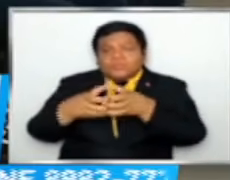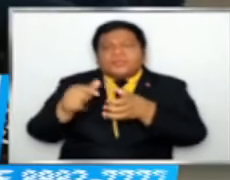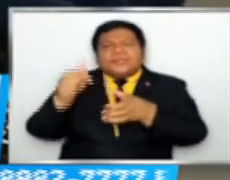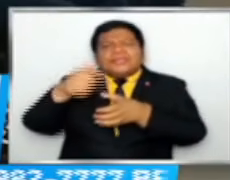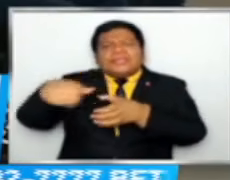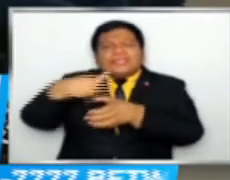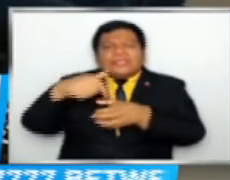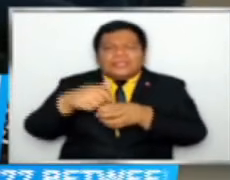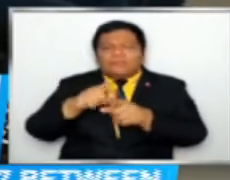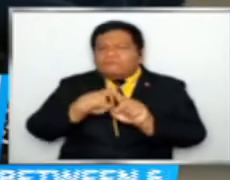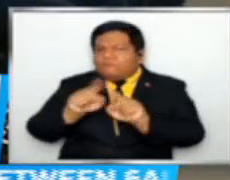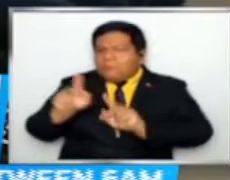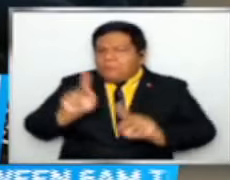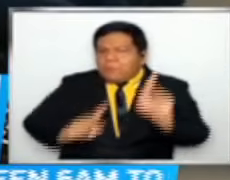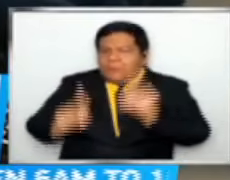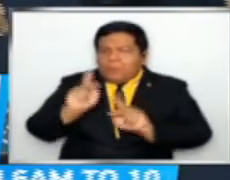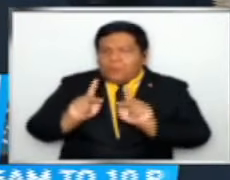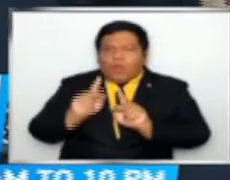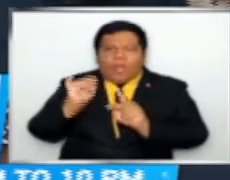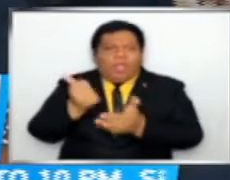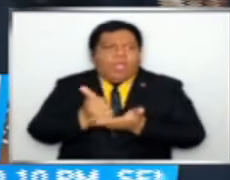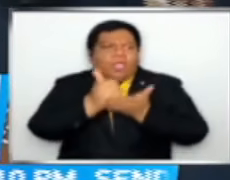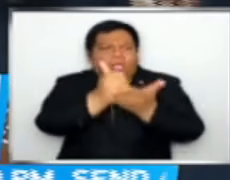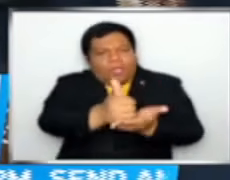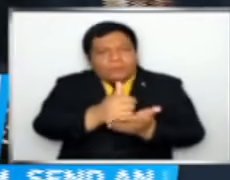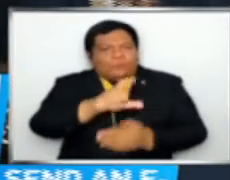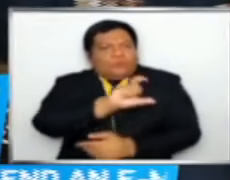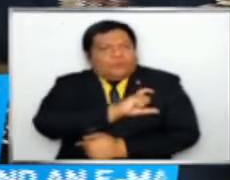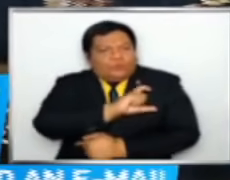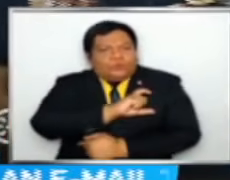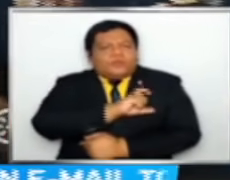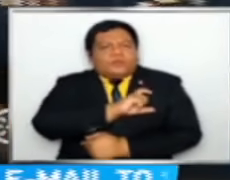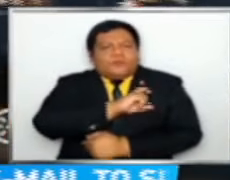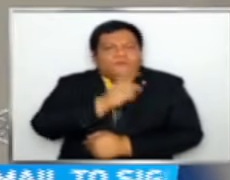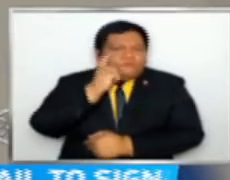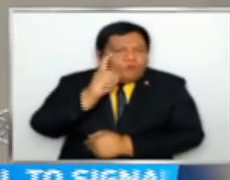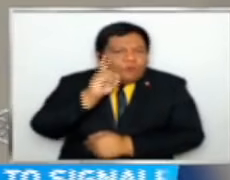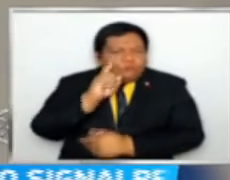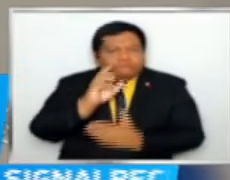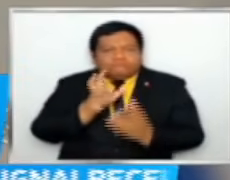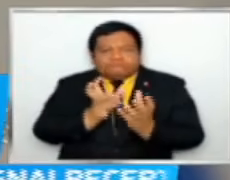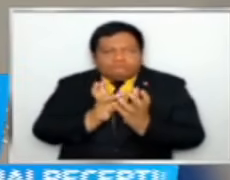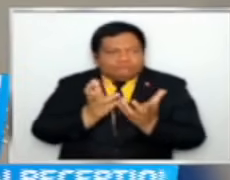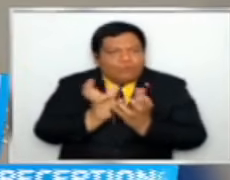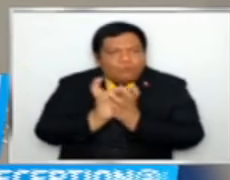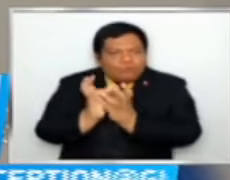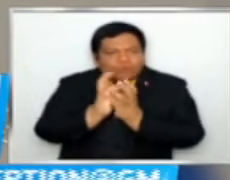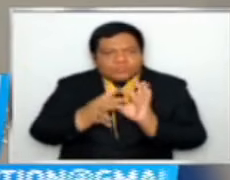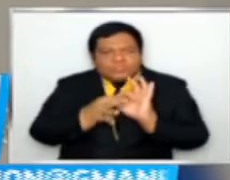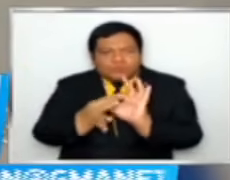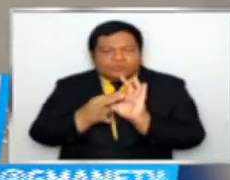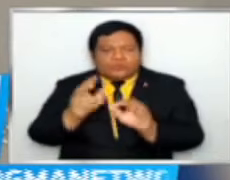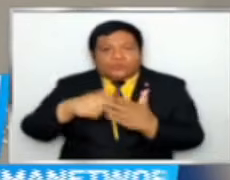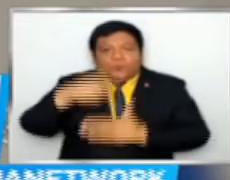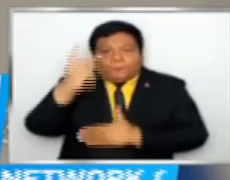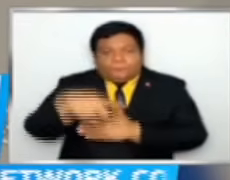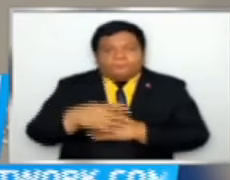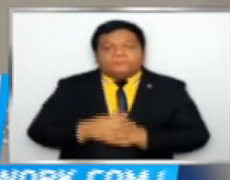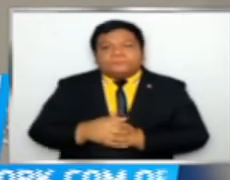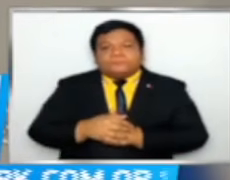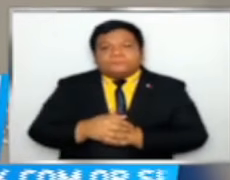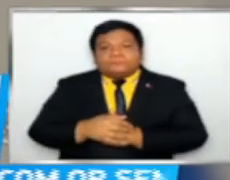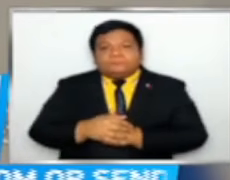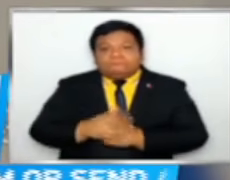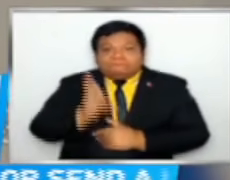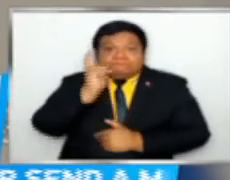na tutulong sa pulisya sa anti-criminality at police-community relations programs. I will order the police,